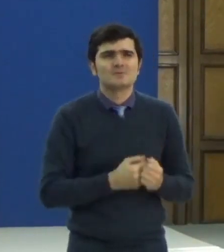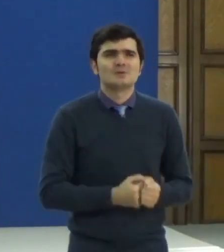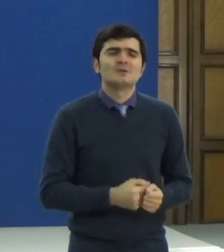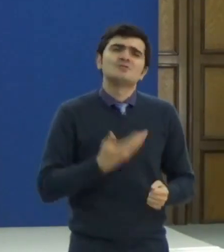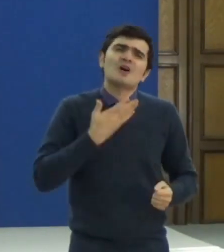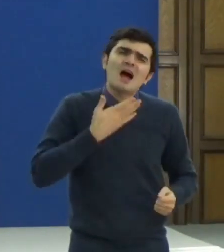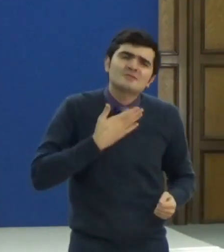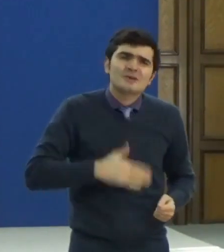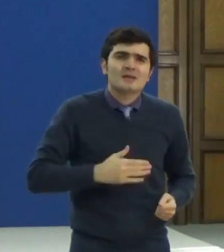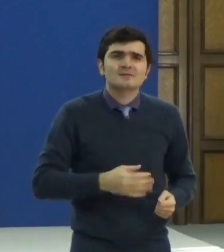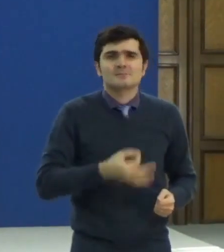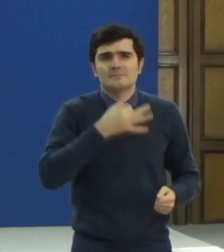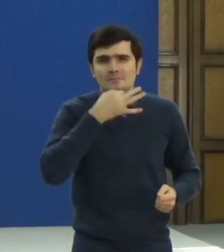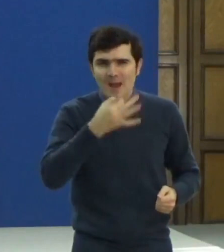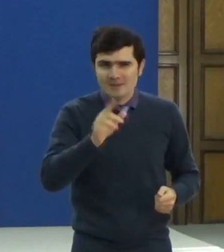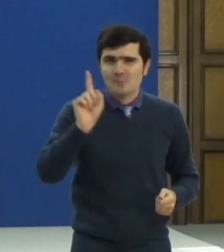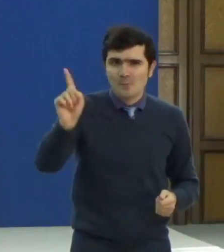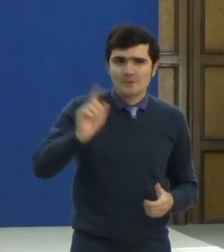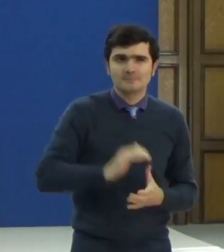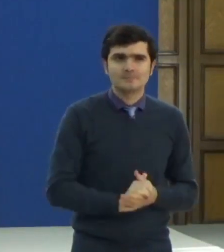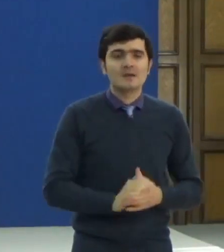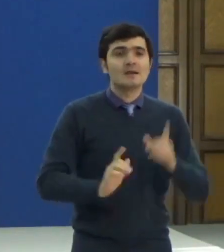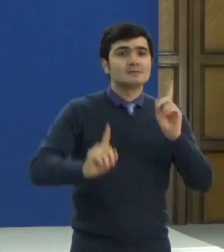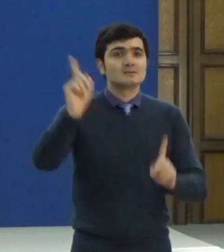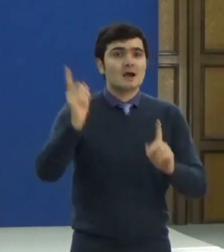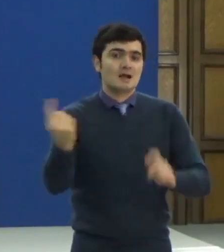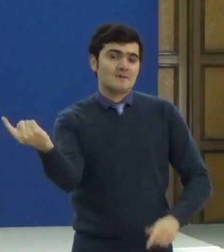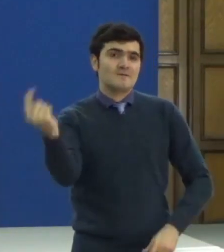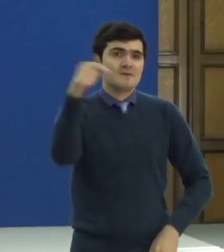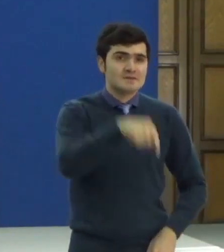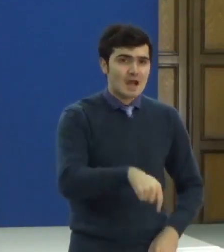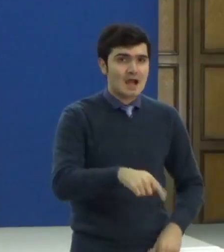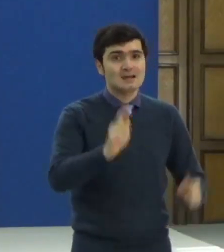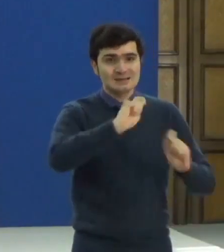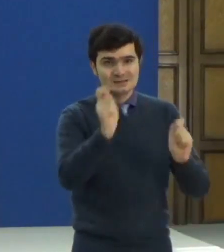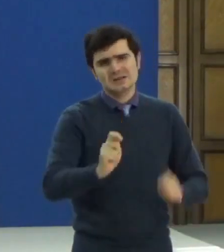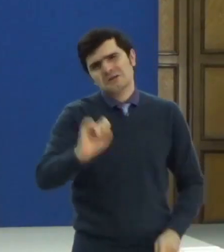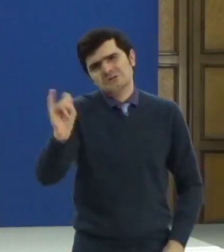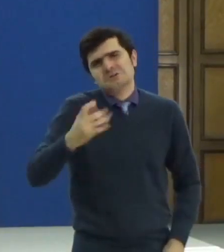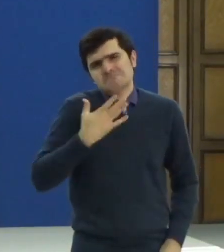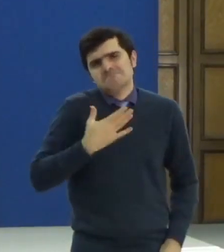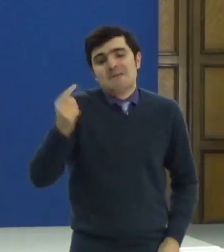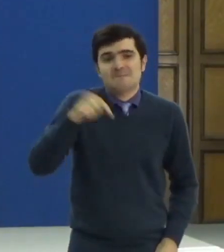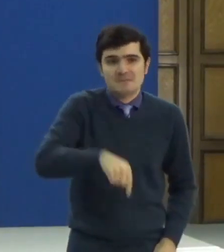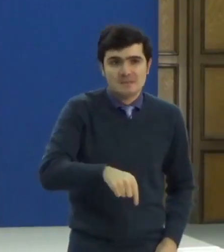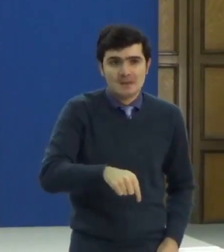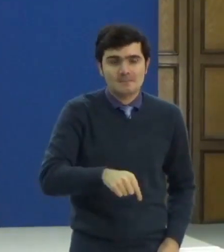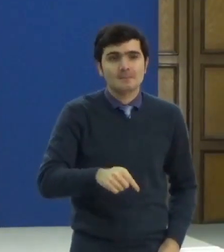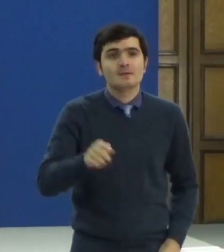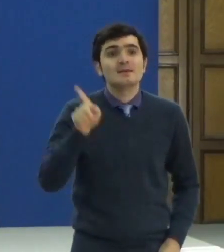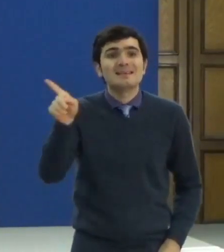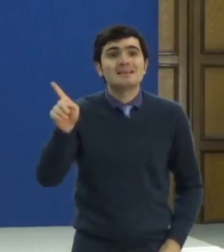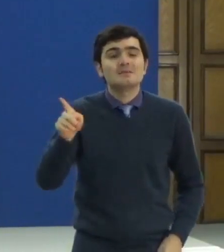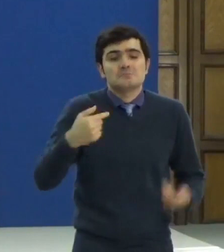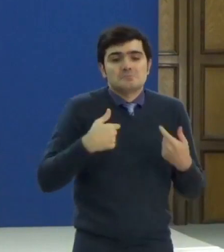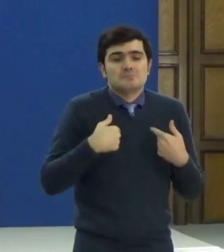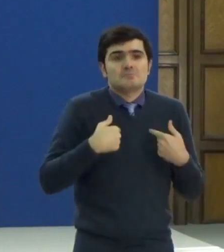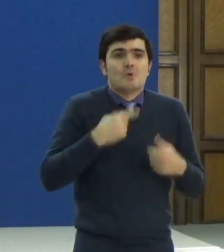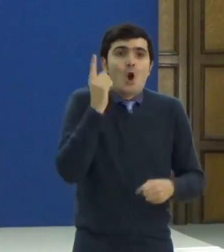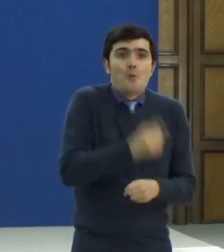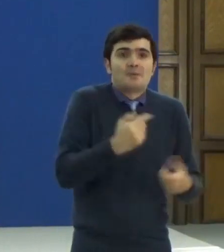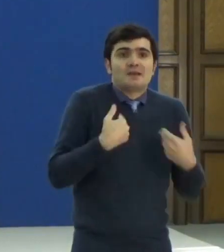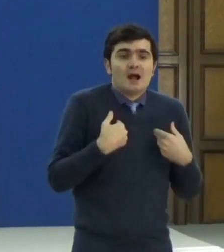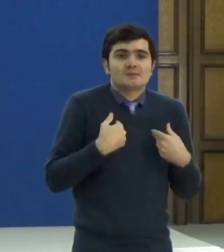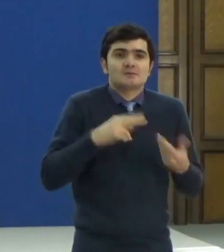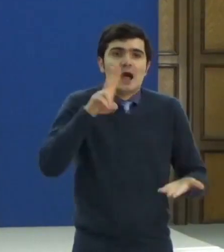precizez că, venind în țară, cei care totuși vin, sunt în situația în care ne obligă să